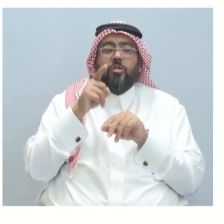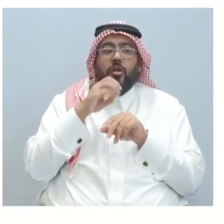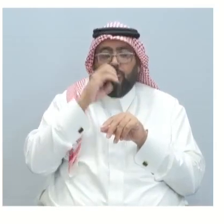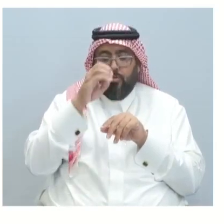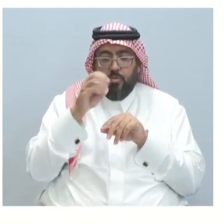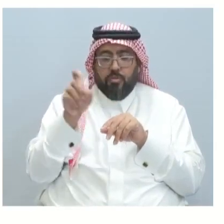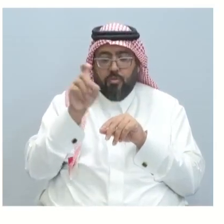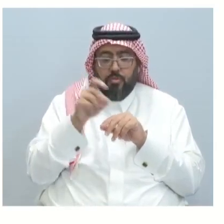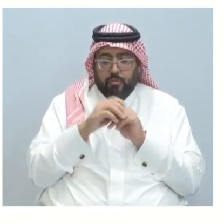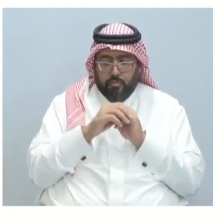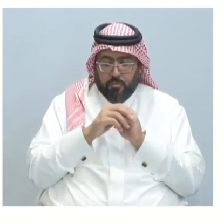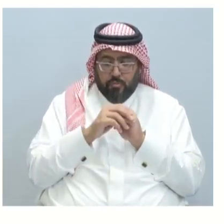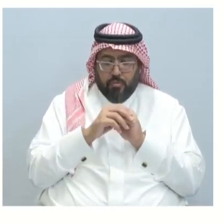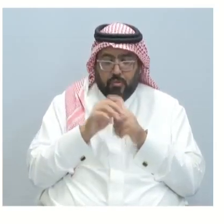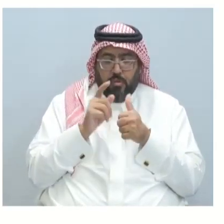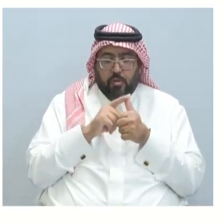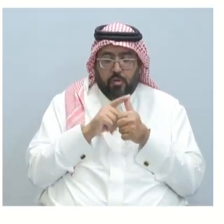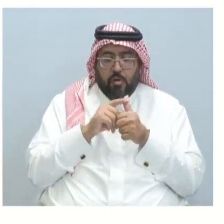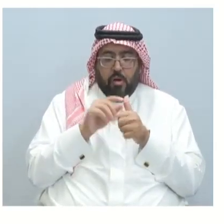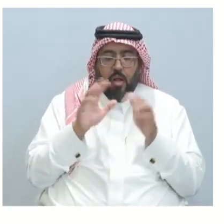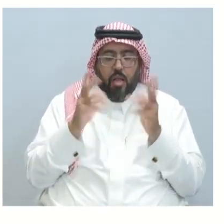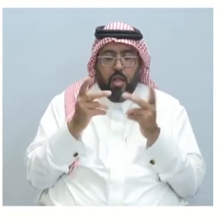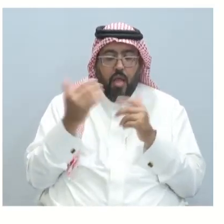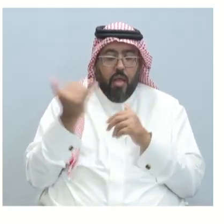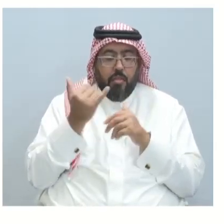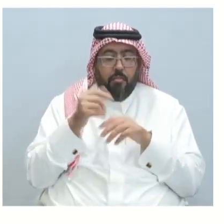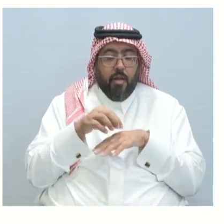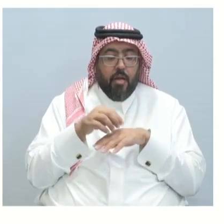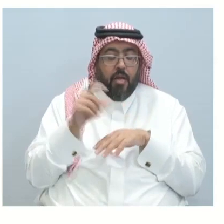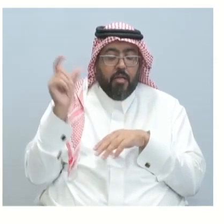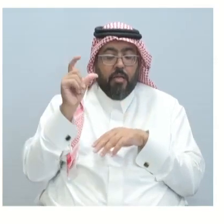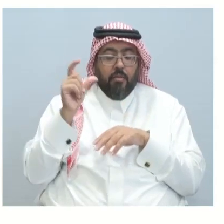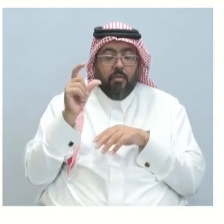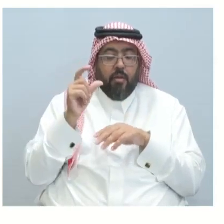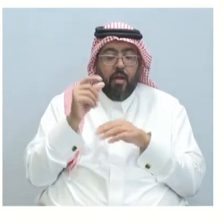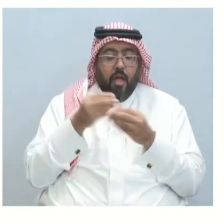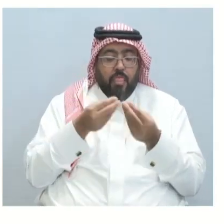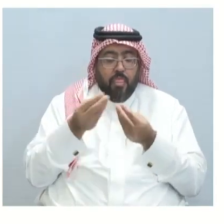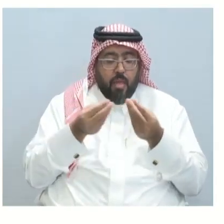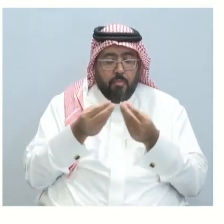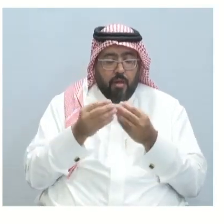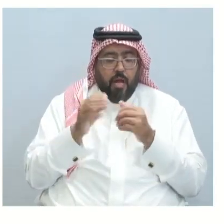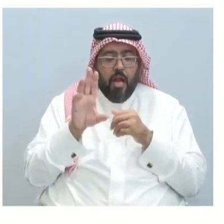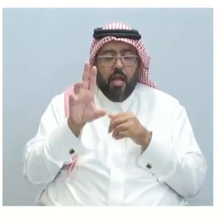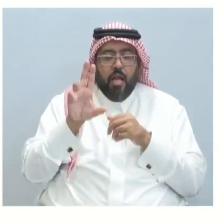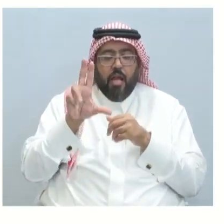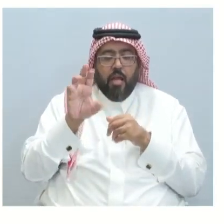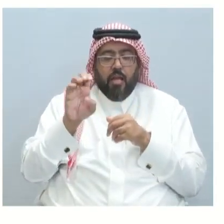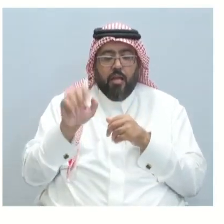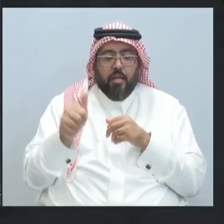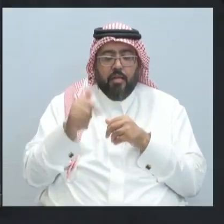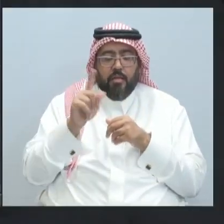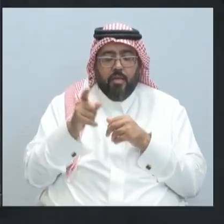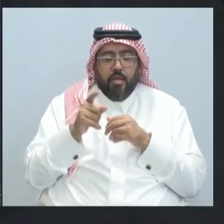هذه الاسئله السؤال الاول لماذا اهتم الاسلام بالاحسان الى الجار لماذا الاسلام اهتم